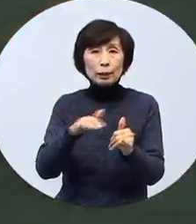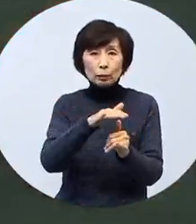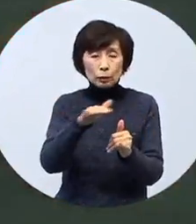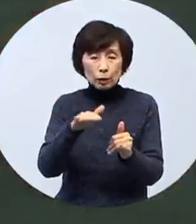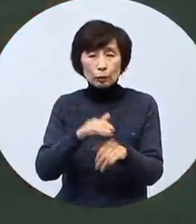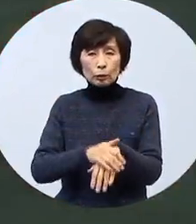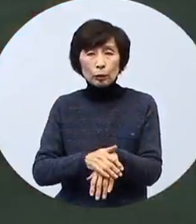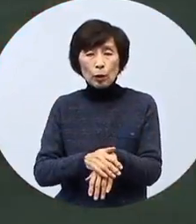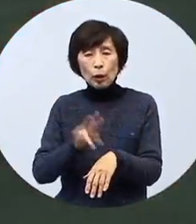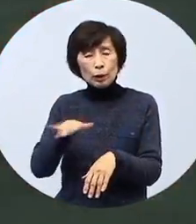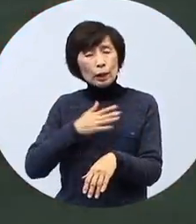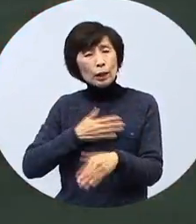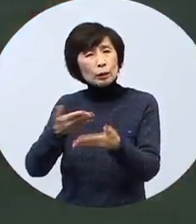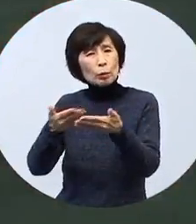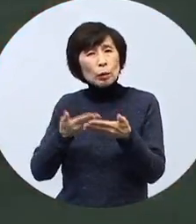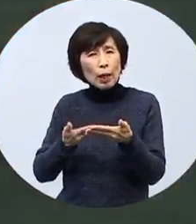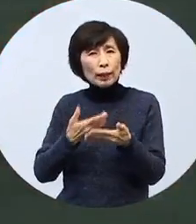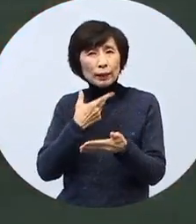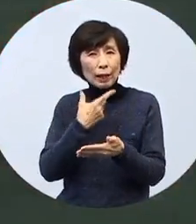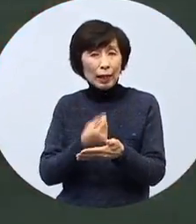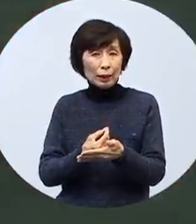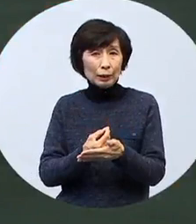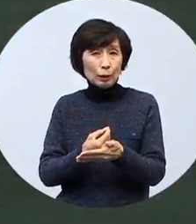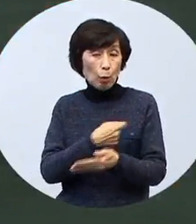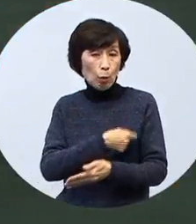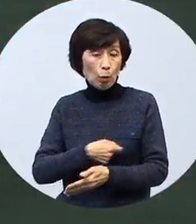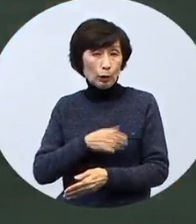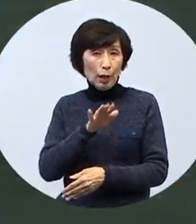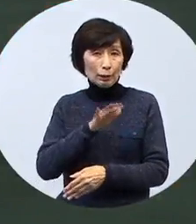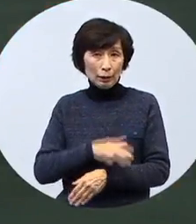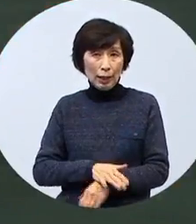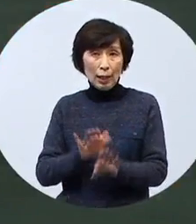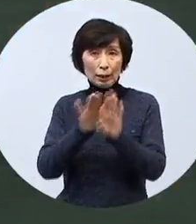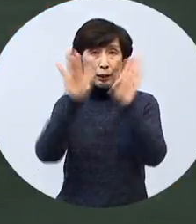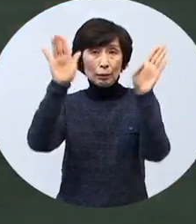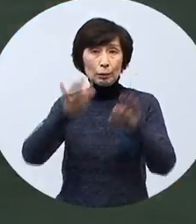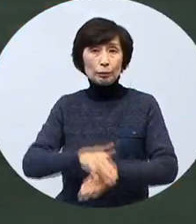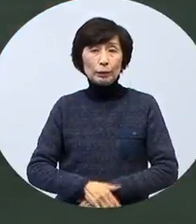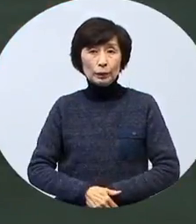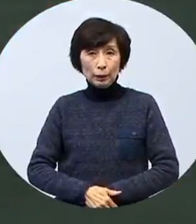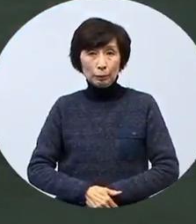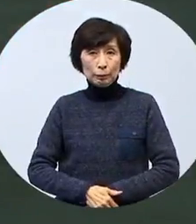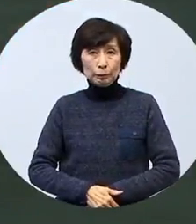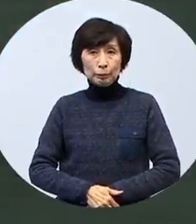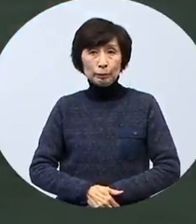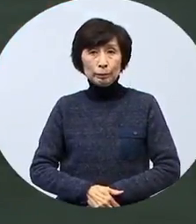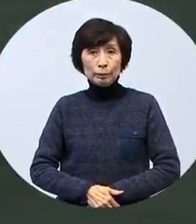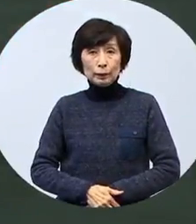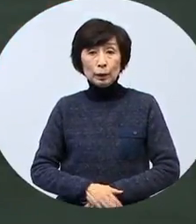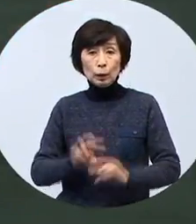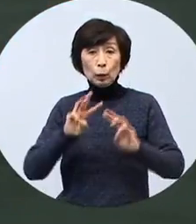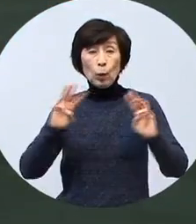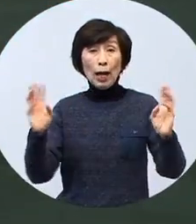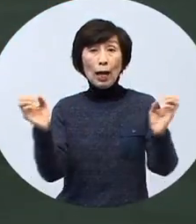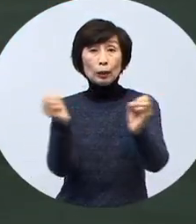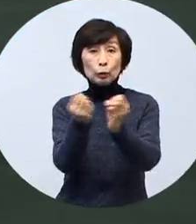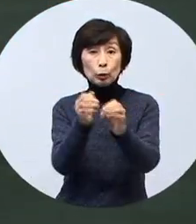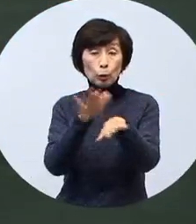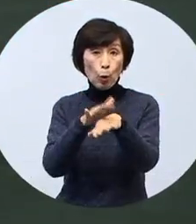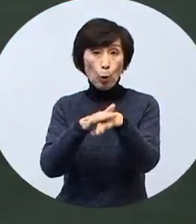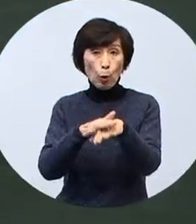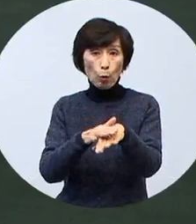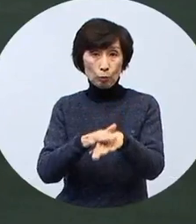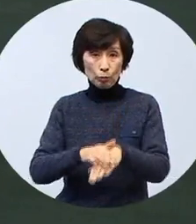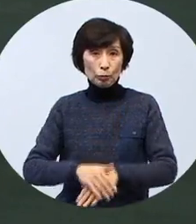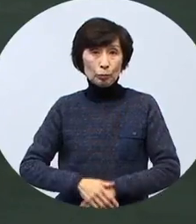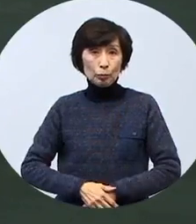しでも理解していただきたいっていう思いがあって開催しました。でワークショップ形式にしたこと